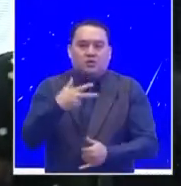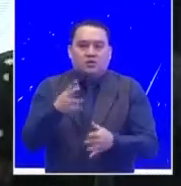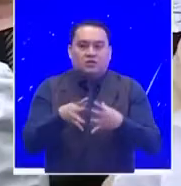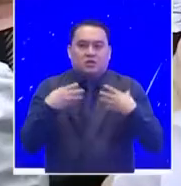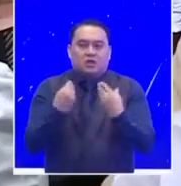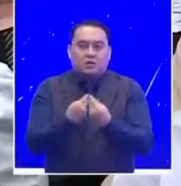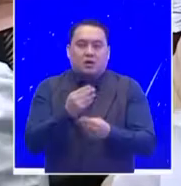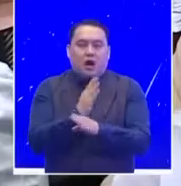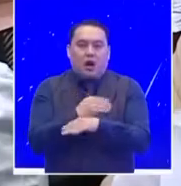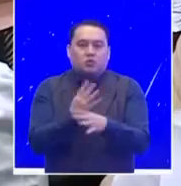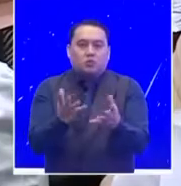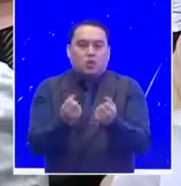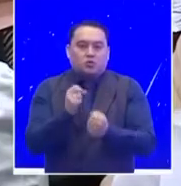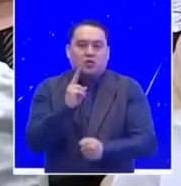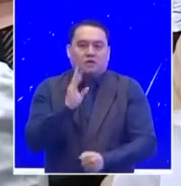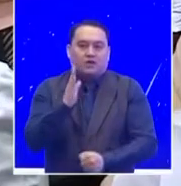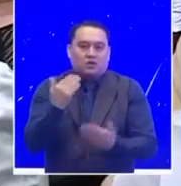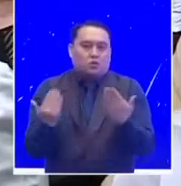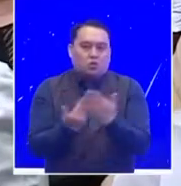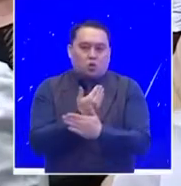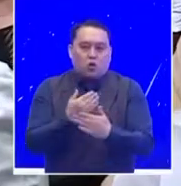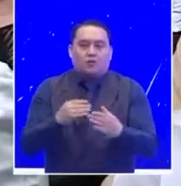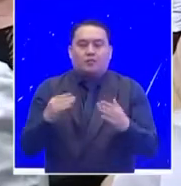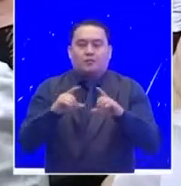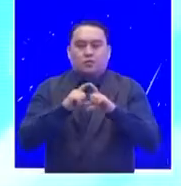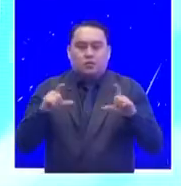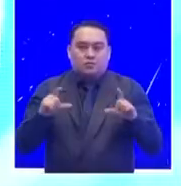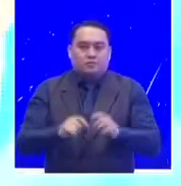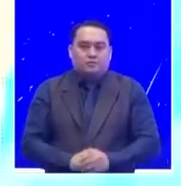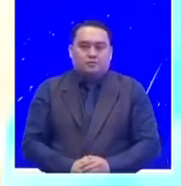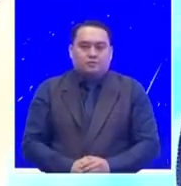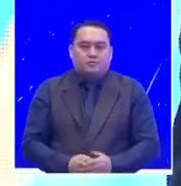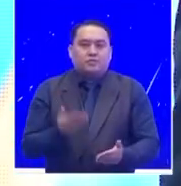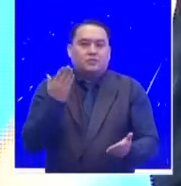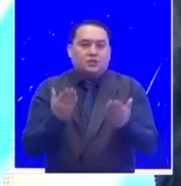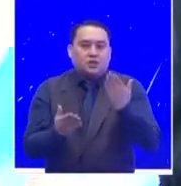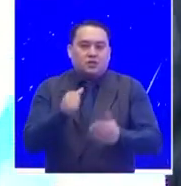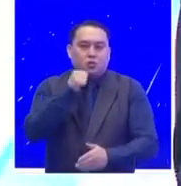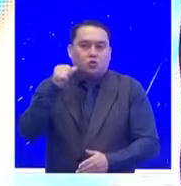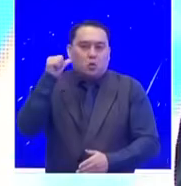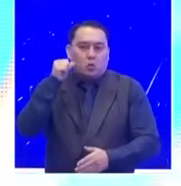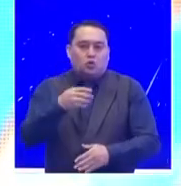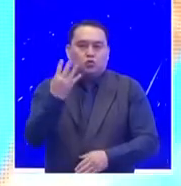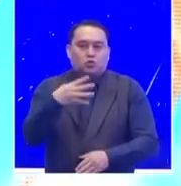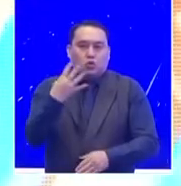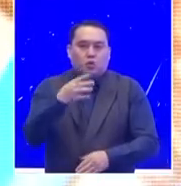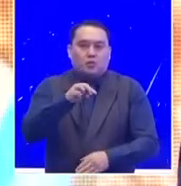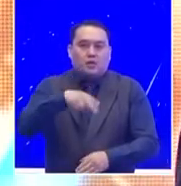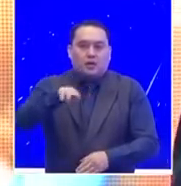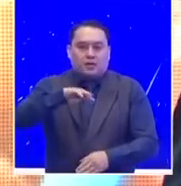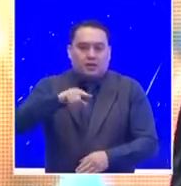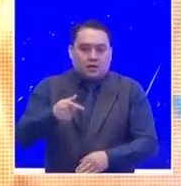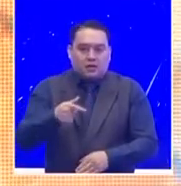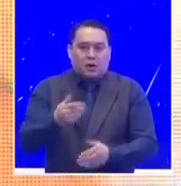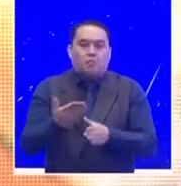города Капшигай получат квартиры в новом жилом комплексе. Если в прошлом году выделили 40 миллиардов тенге